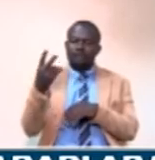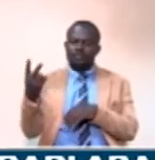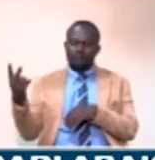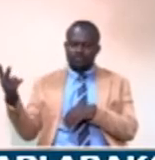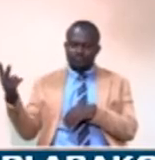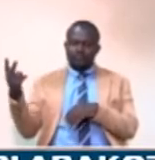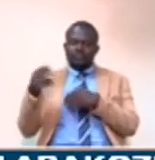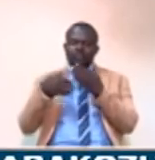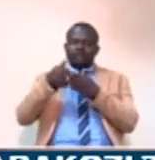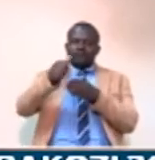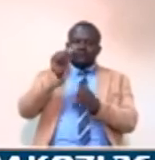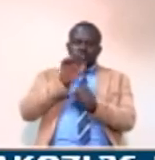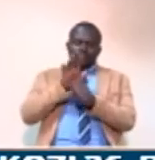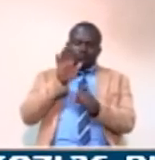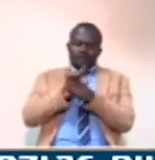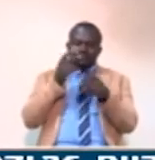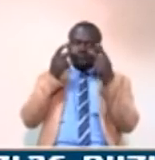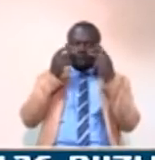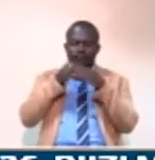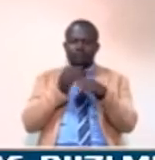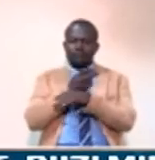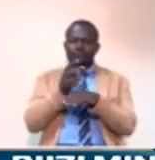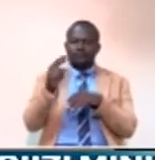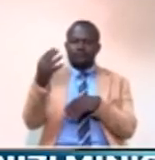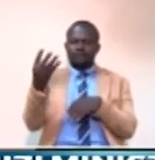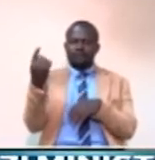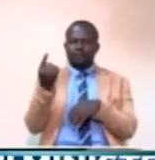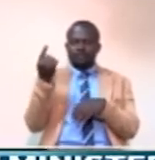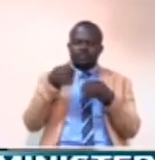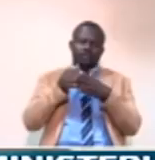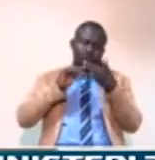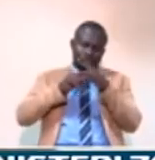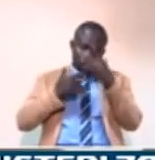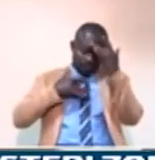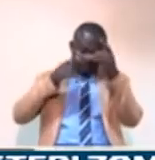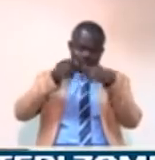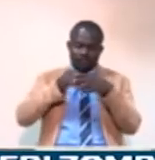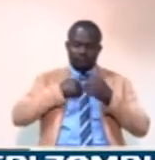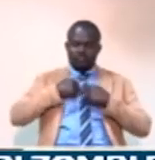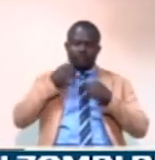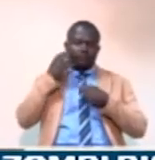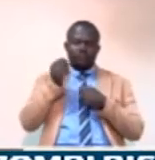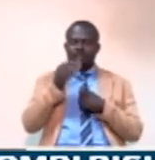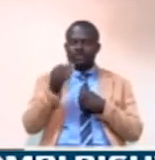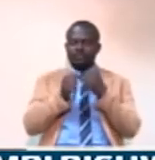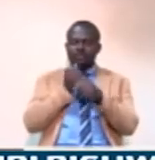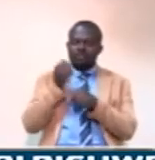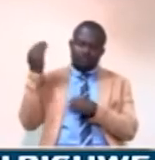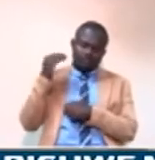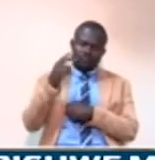422, bakaba ari nabo benshi babonetse mu masaha 24 gusa kuva iki cyorezo cyagera mu Rwanda muri Werurwe umwaka ushize